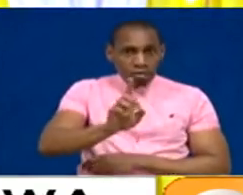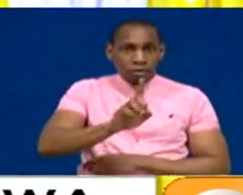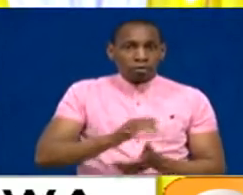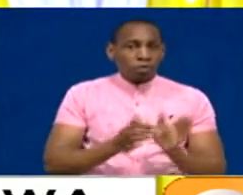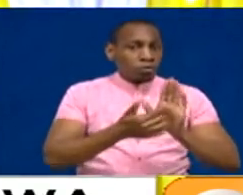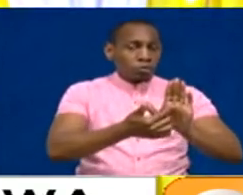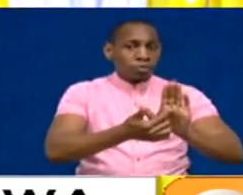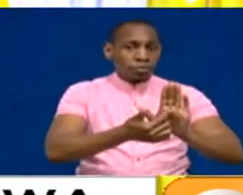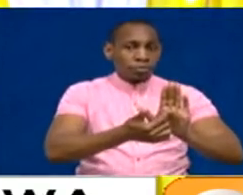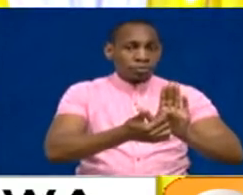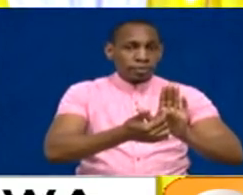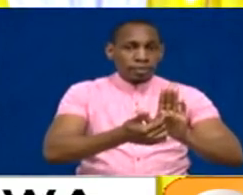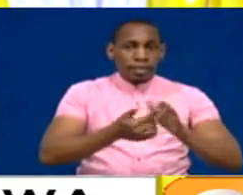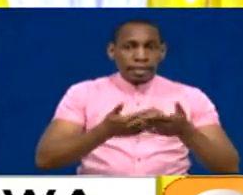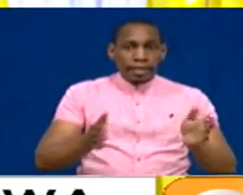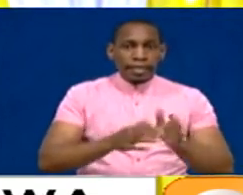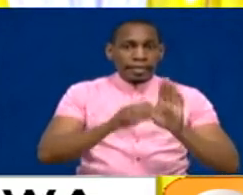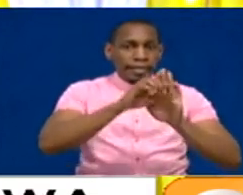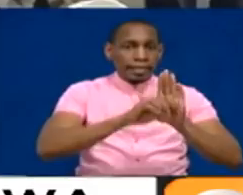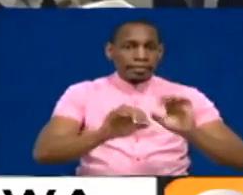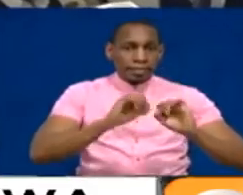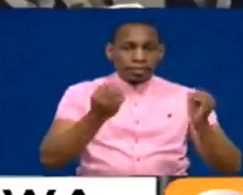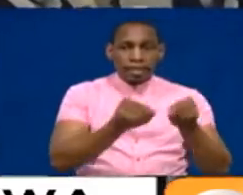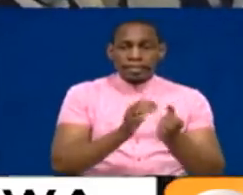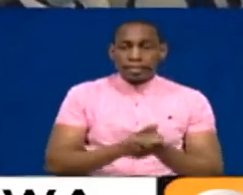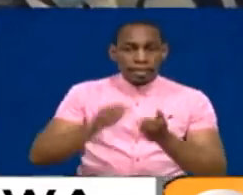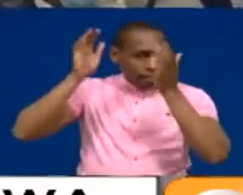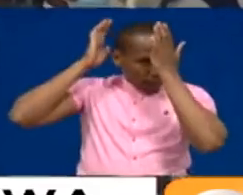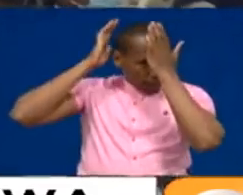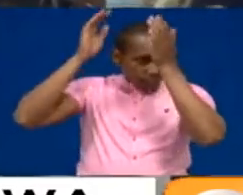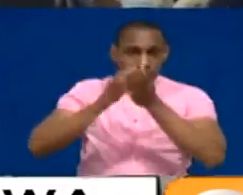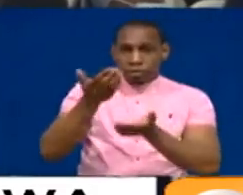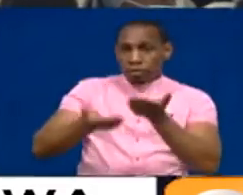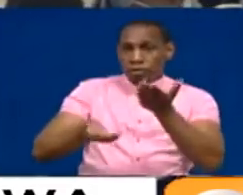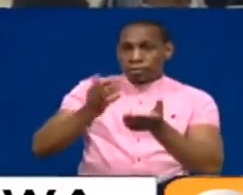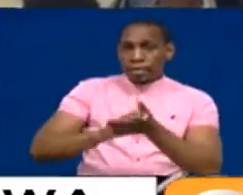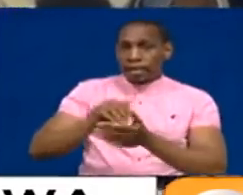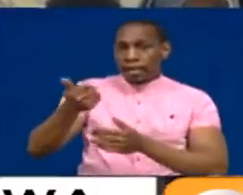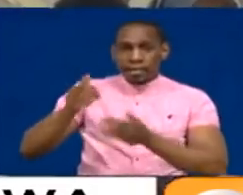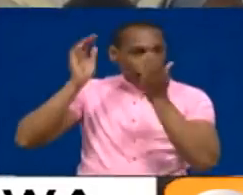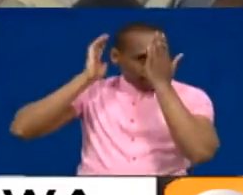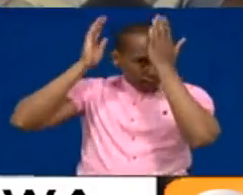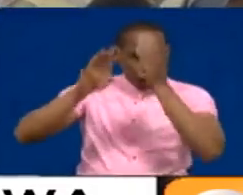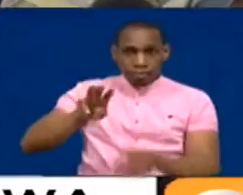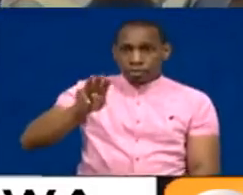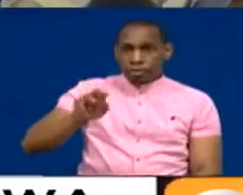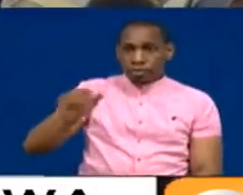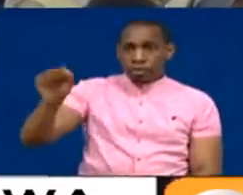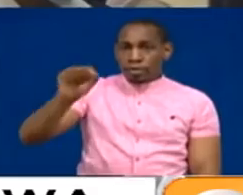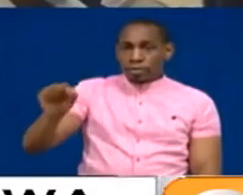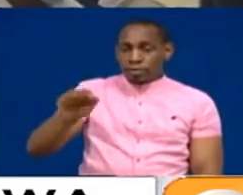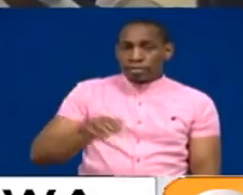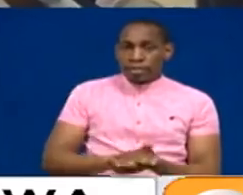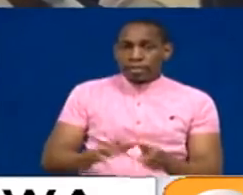from pointing out any ills in the society. Askofu mkuu Anyolo amelinganishwa na mwenda zake Kardinali Morris Michael